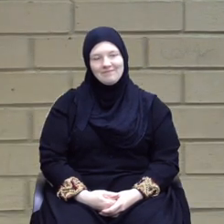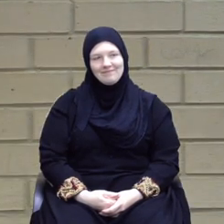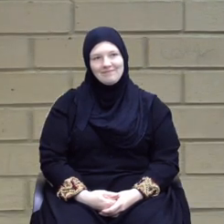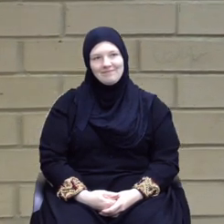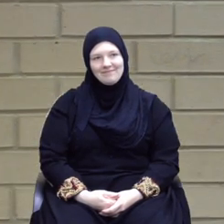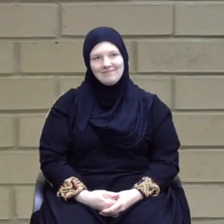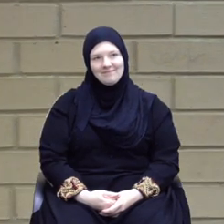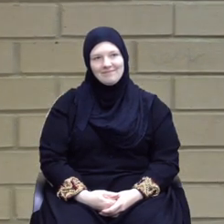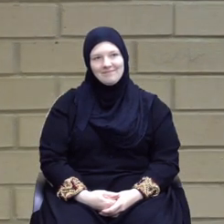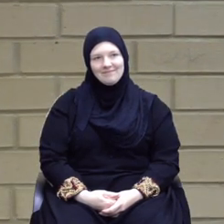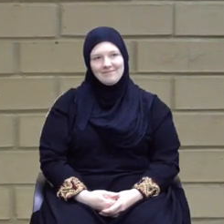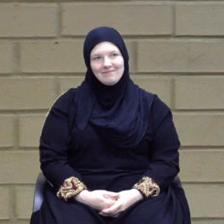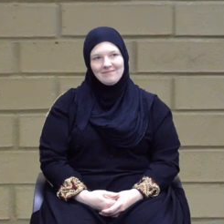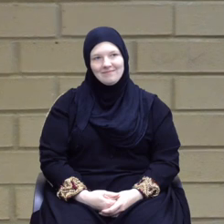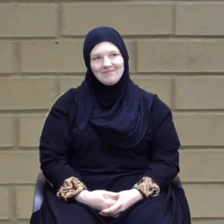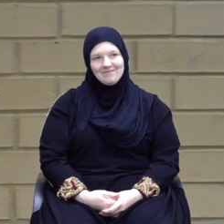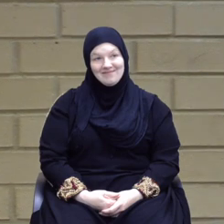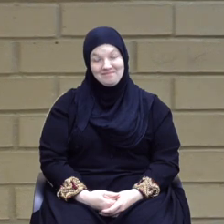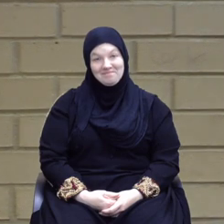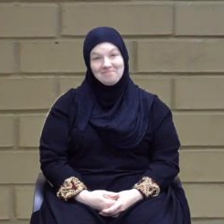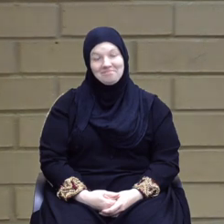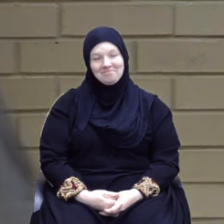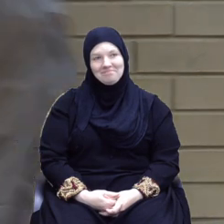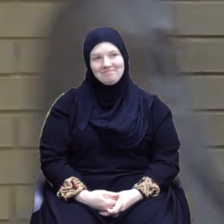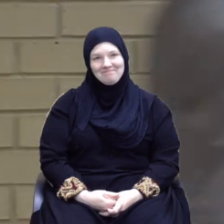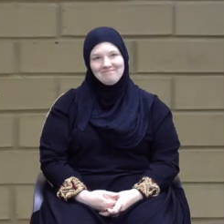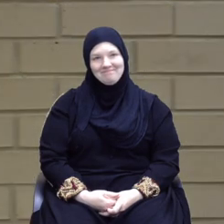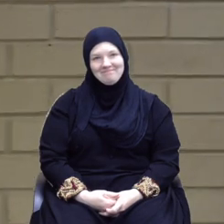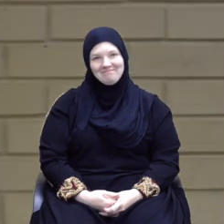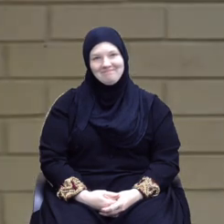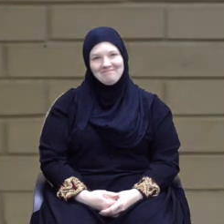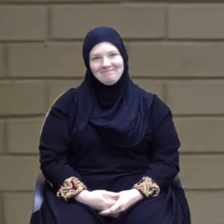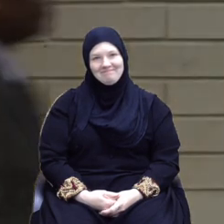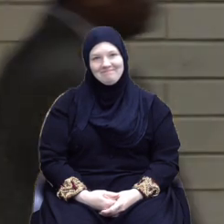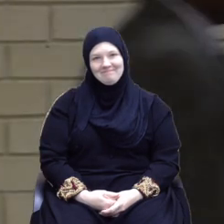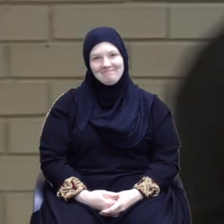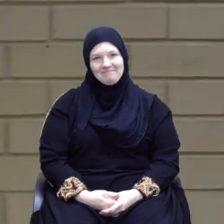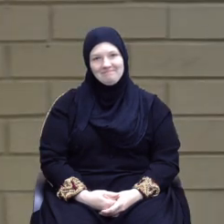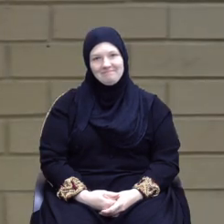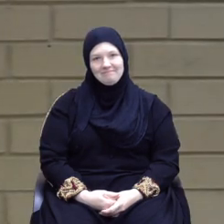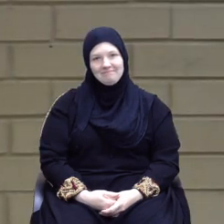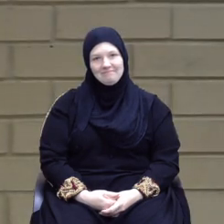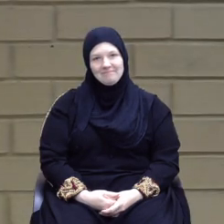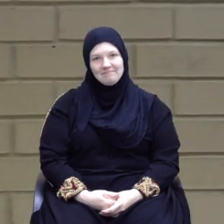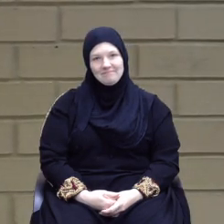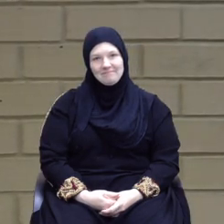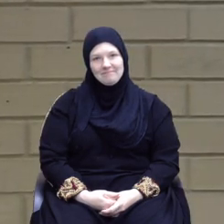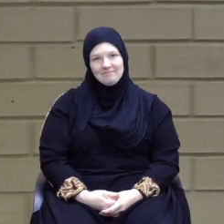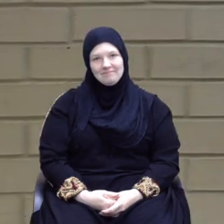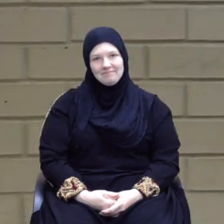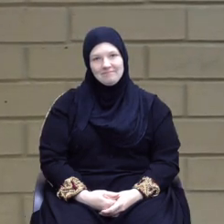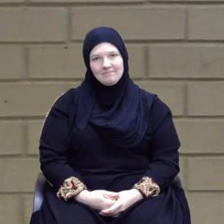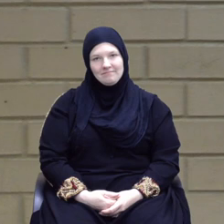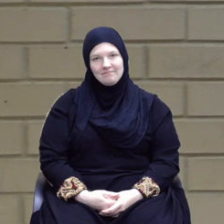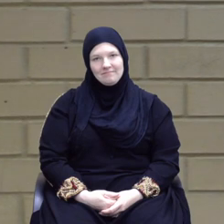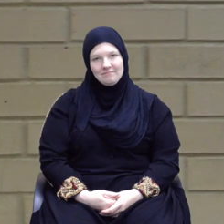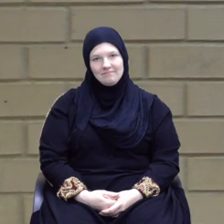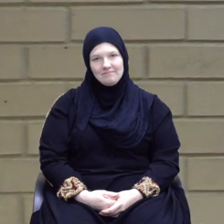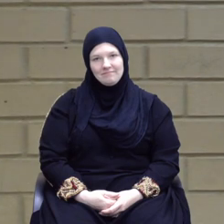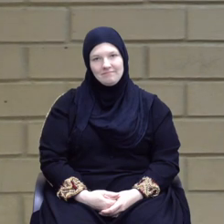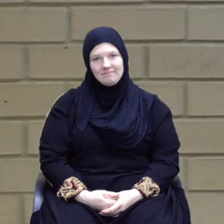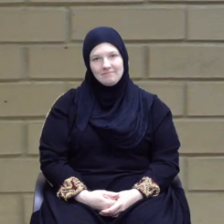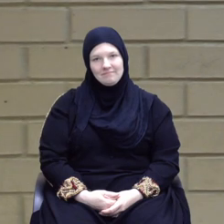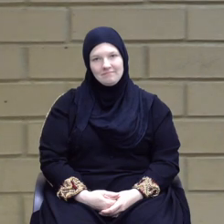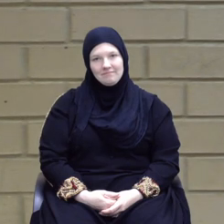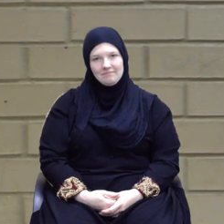زاغ عنها إلا هالك وما استمسك بها إلا مهتد، صلوات الله